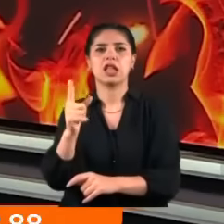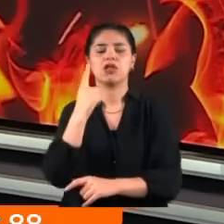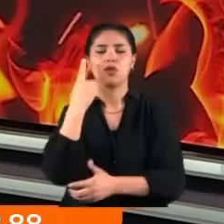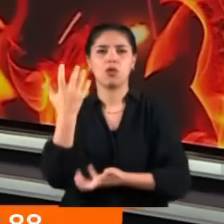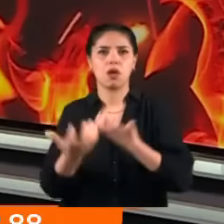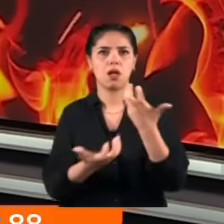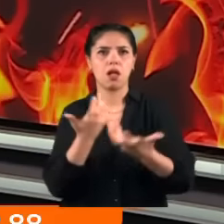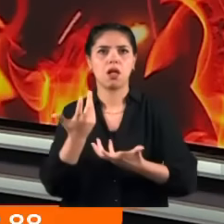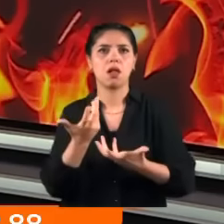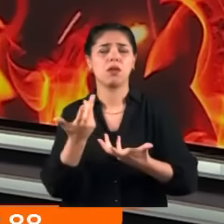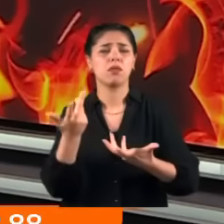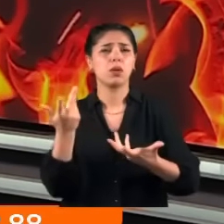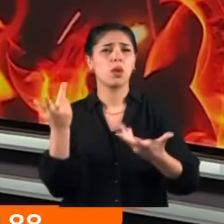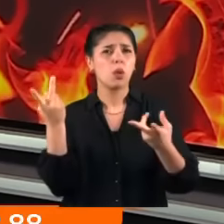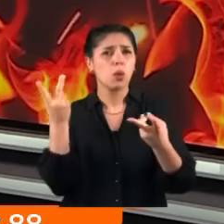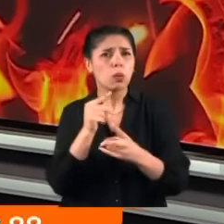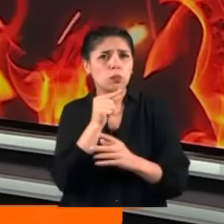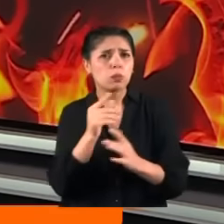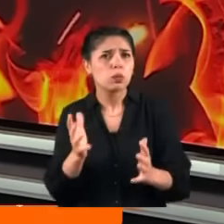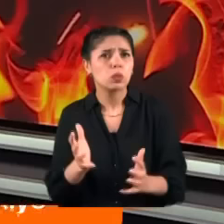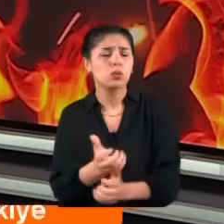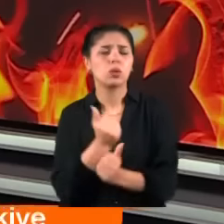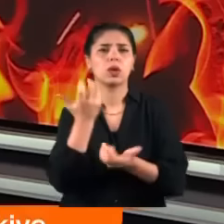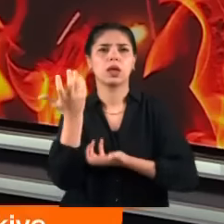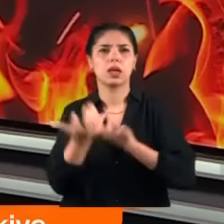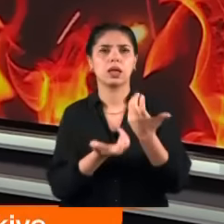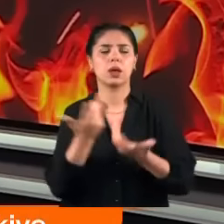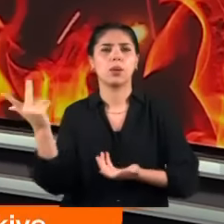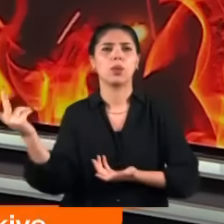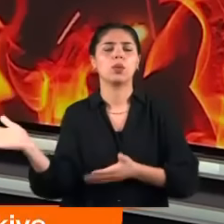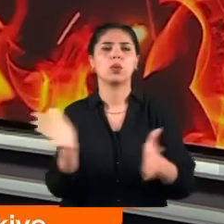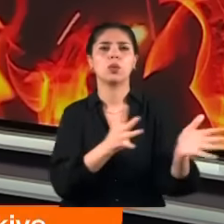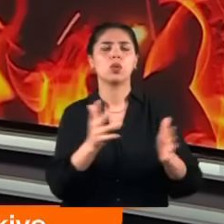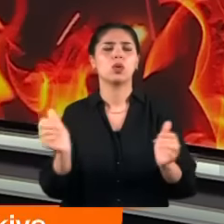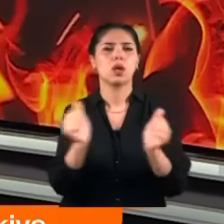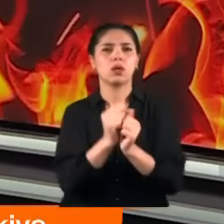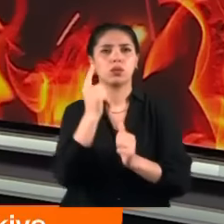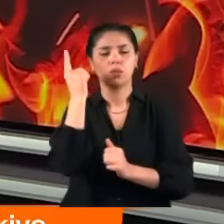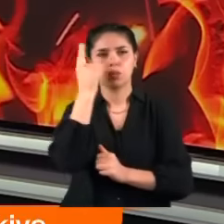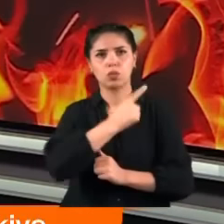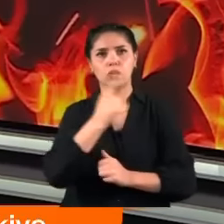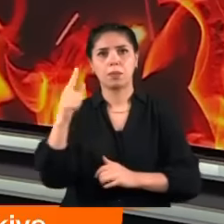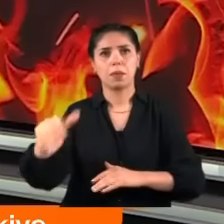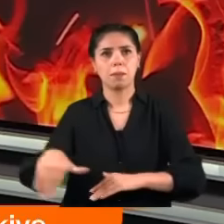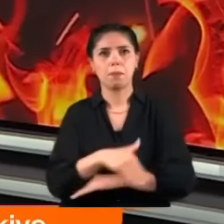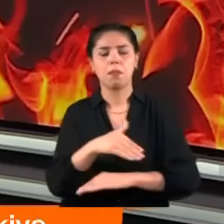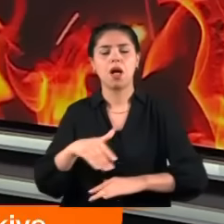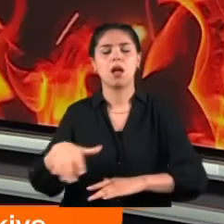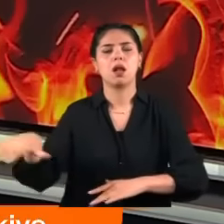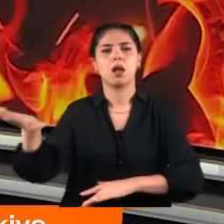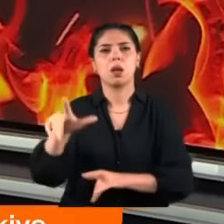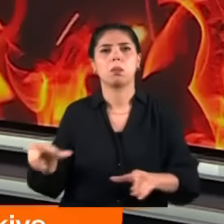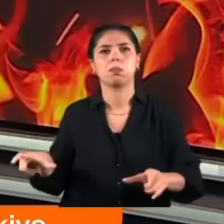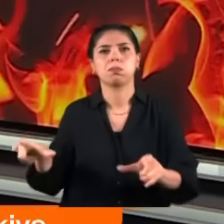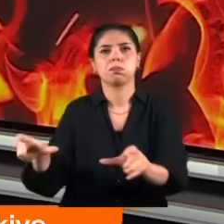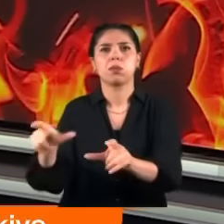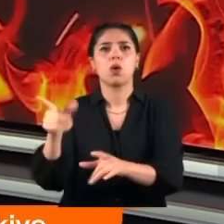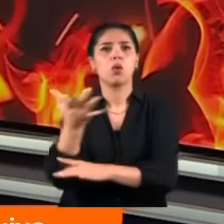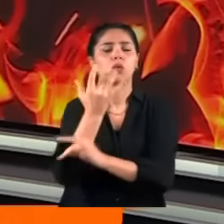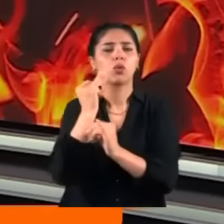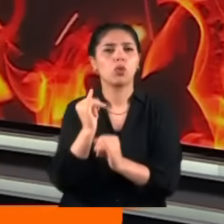alevler az kalsın felakete yol açıyordu. Yangın kuvvetli rüzgarın da etkisiyle koca bir mahallenin etrafını sardı. Kabusolu